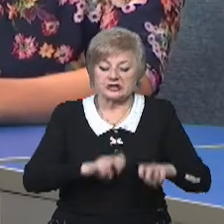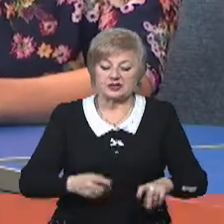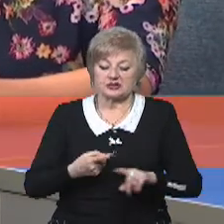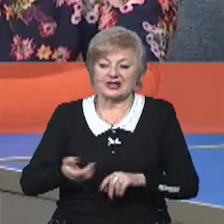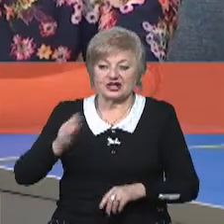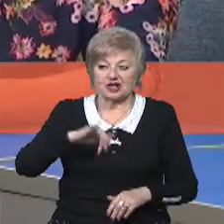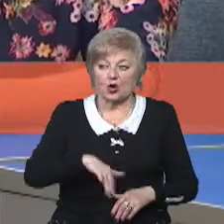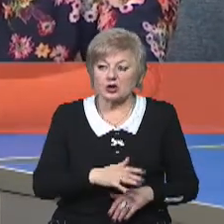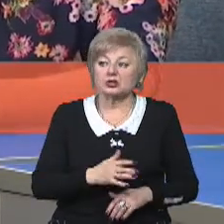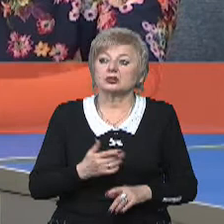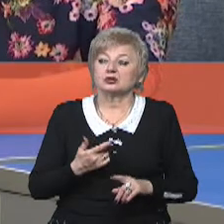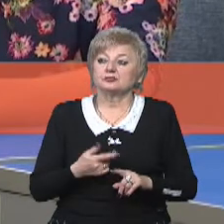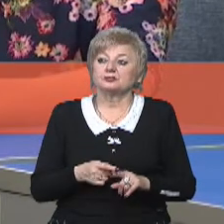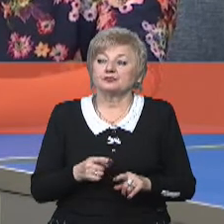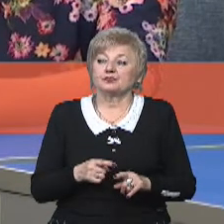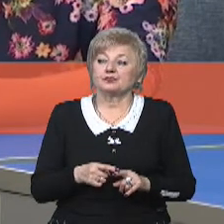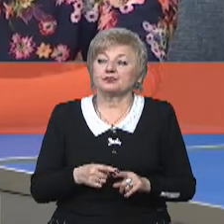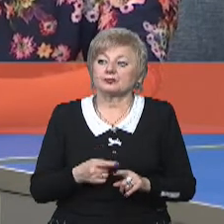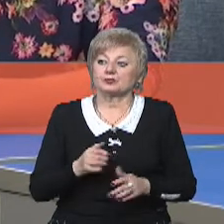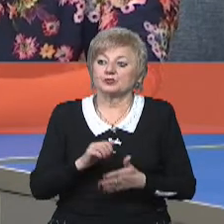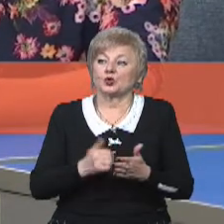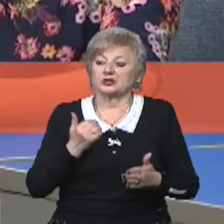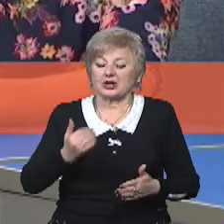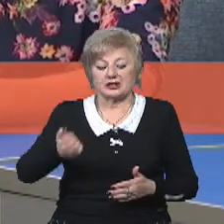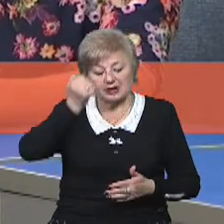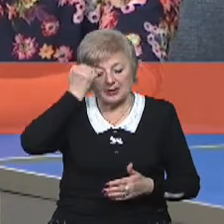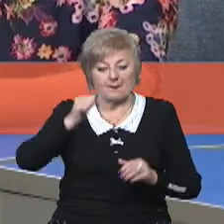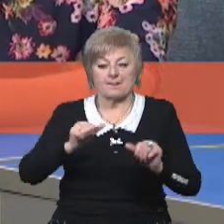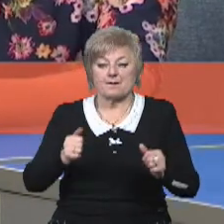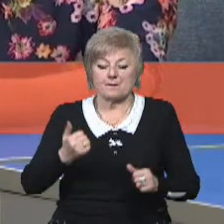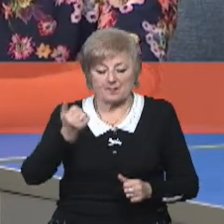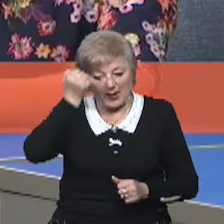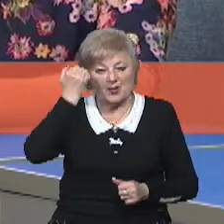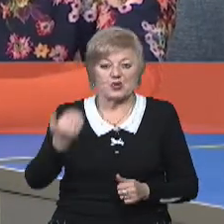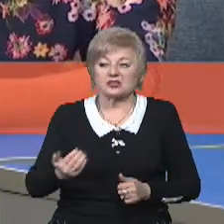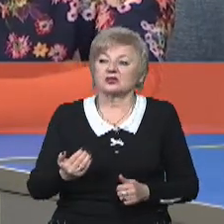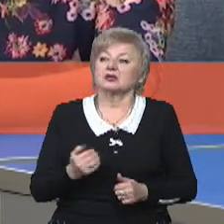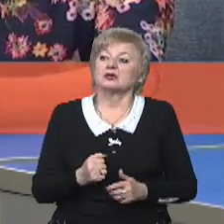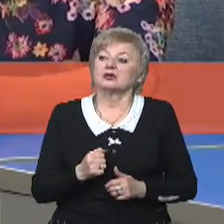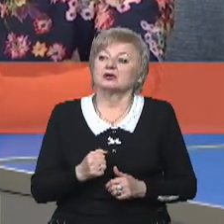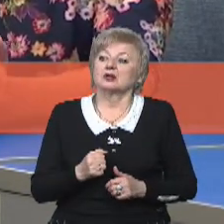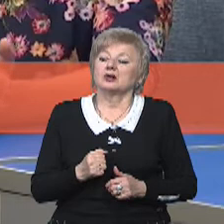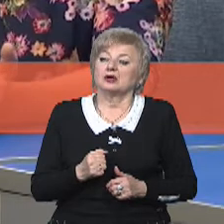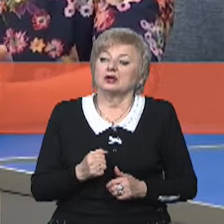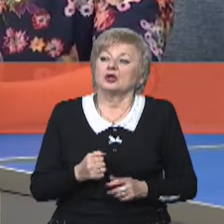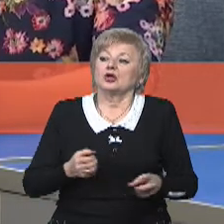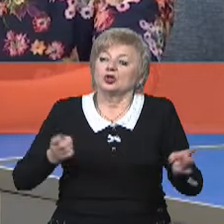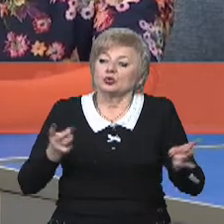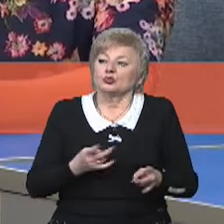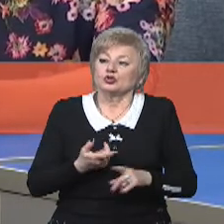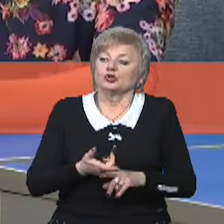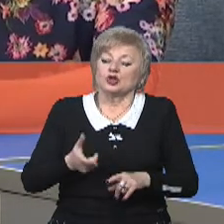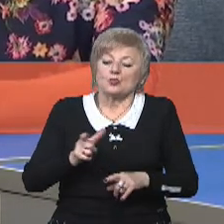це орієнтовно чверть від цієї пам'ятки тих меж, які ми зараз знаємо. І пам'ятка потребує